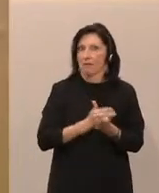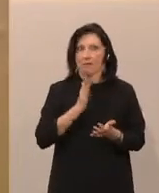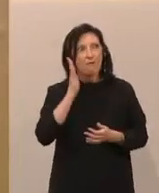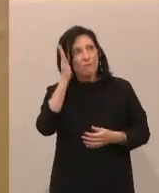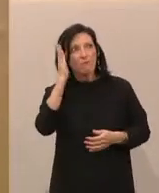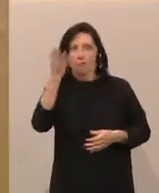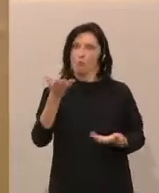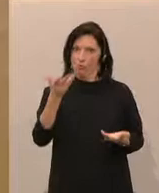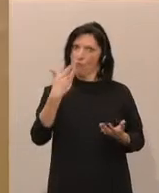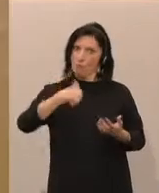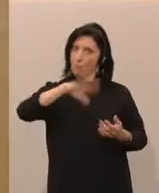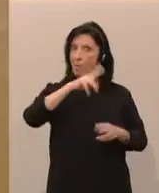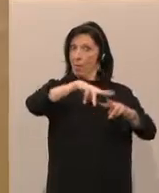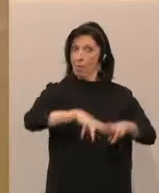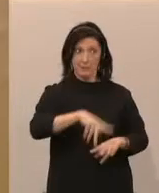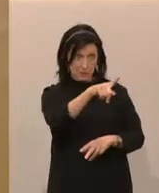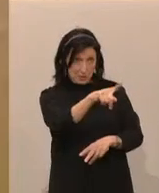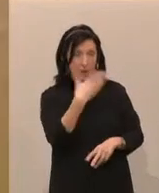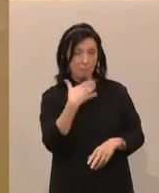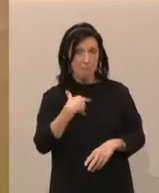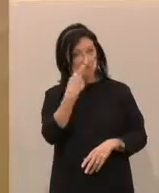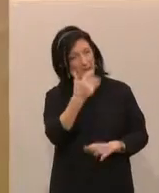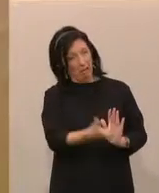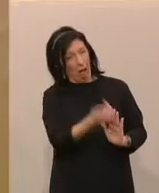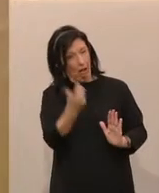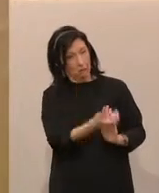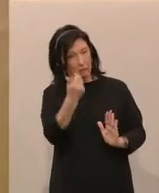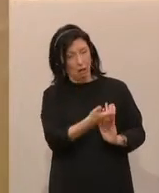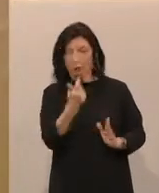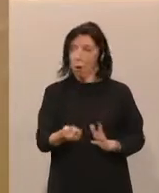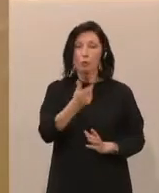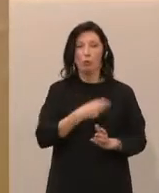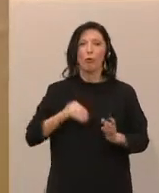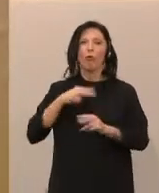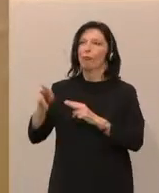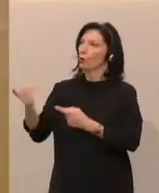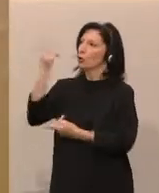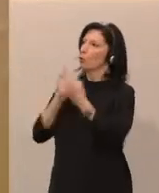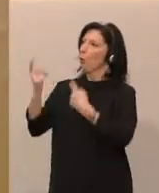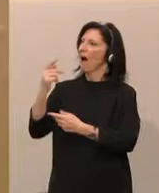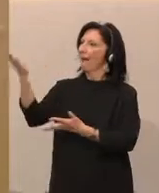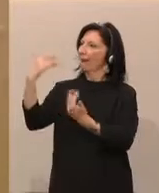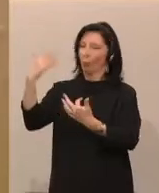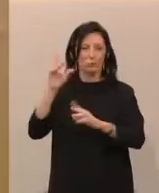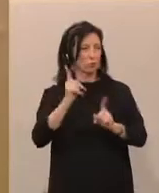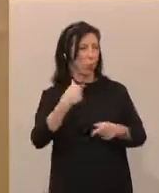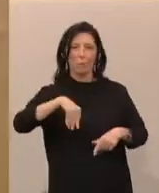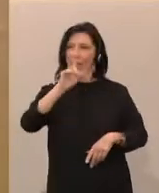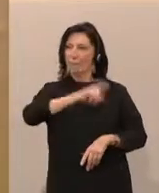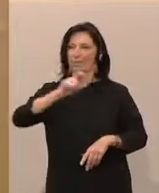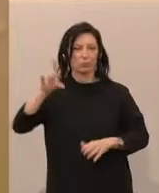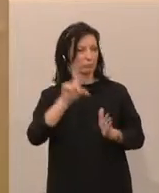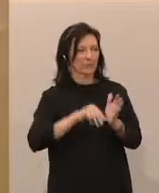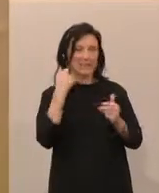warschauer rossmann genannten sie am liebsten das geld aus der tasche ziehen um wieder zu wanderung in die mindestsicherung zu finanzieren genau dort